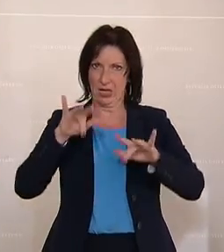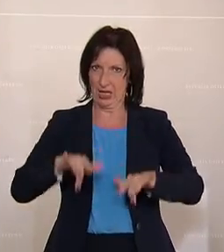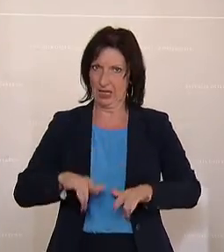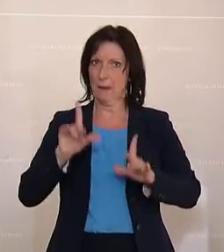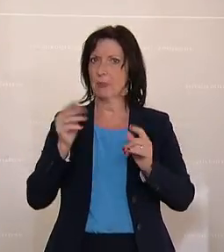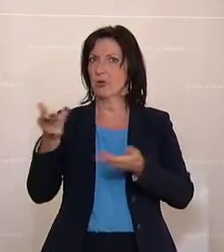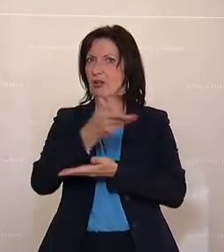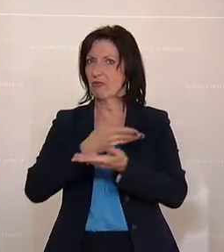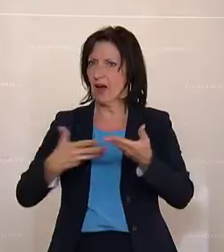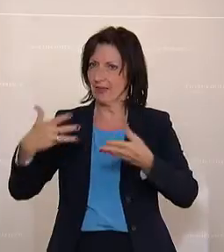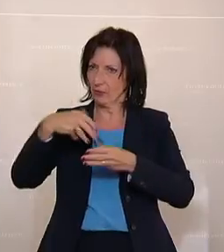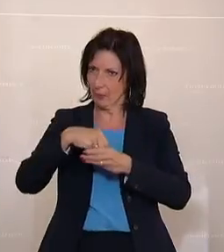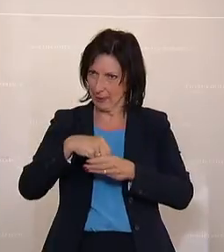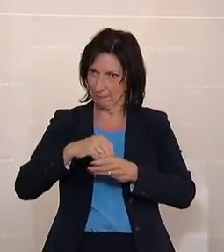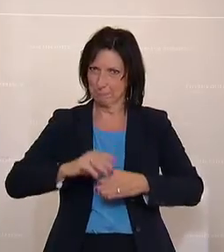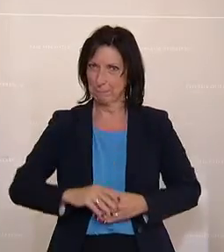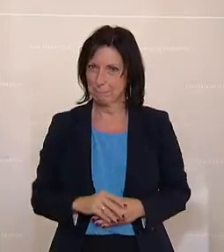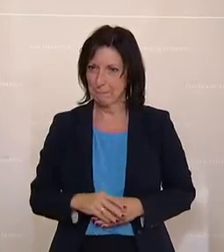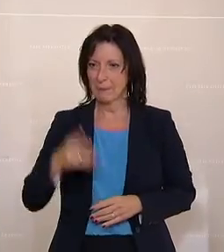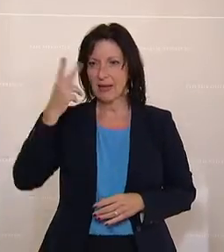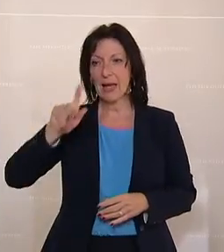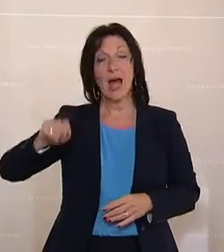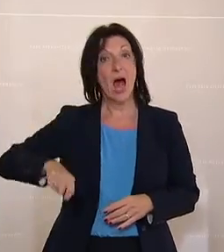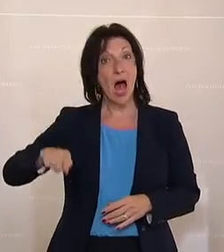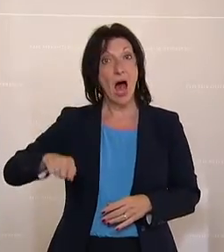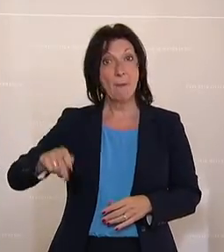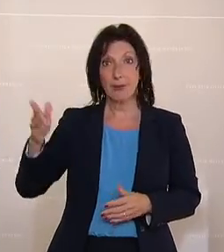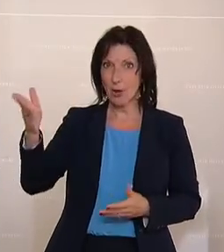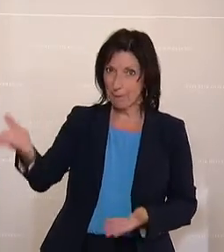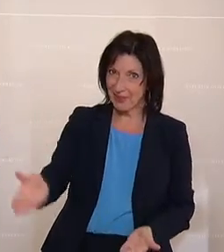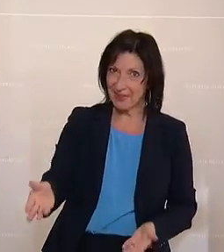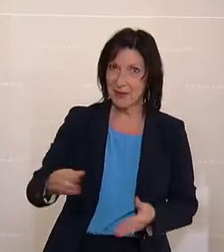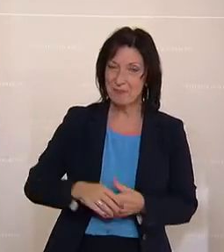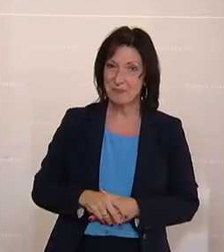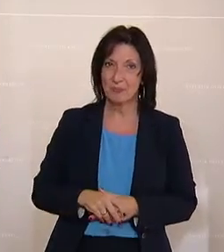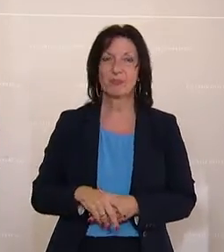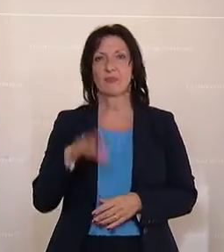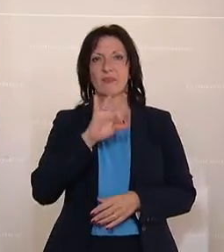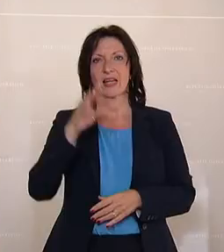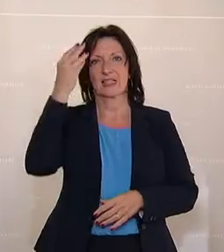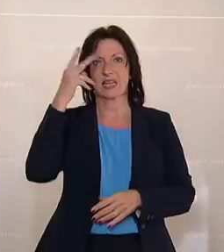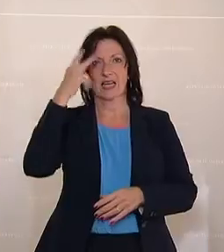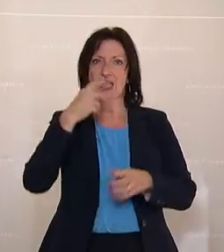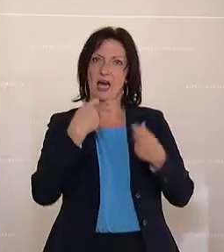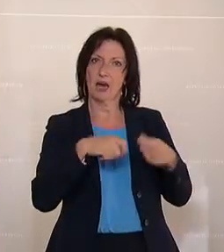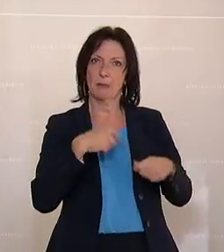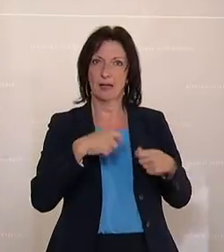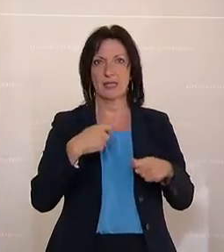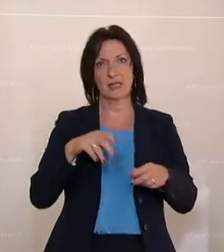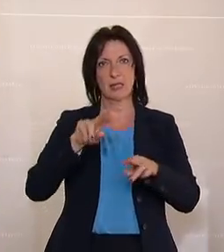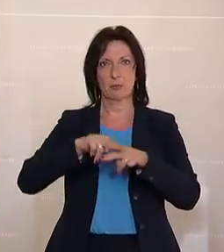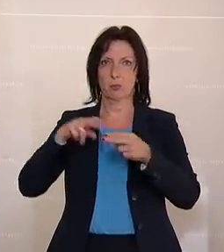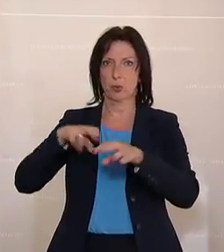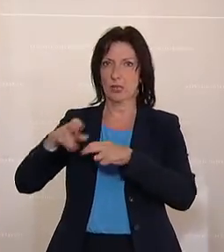somit in Verhandlung. Herr Abgeordneter Ries, Sie haben das Wort. Bitte sehr. Sehr geehrter Herr Präsident, werte Mitglieder der